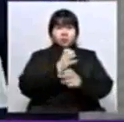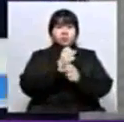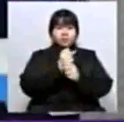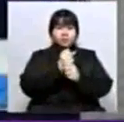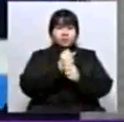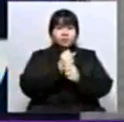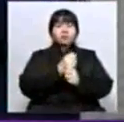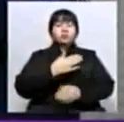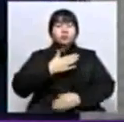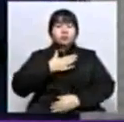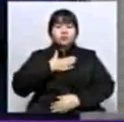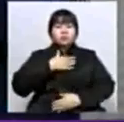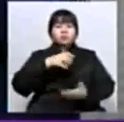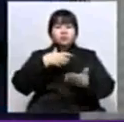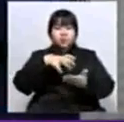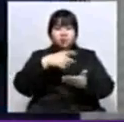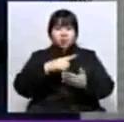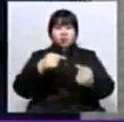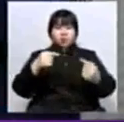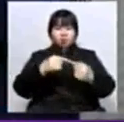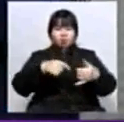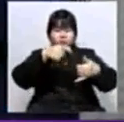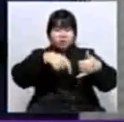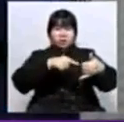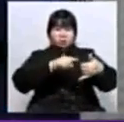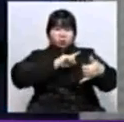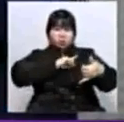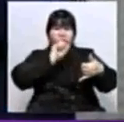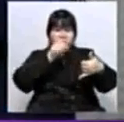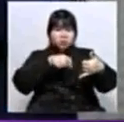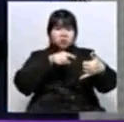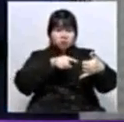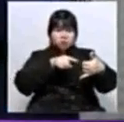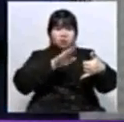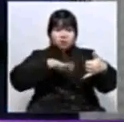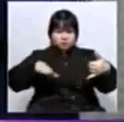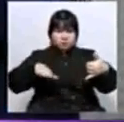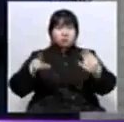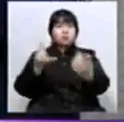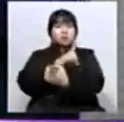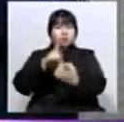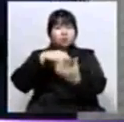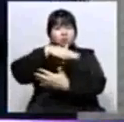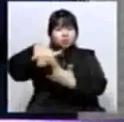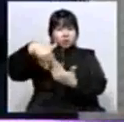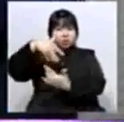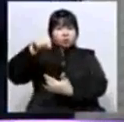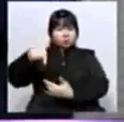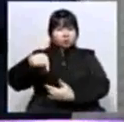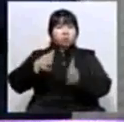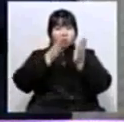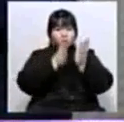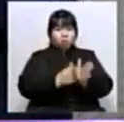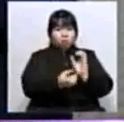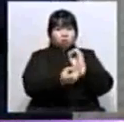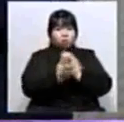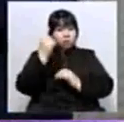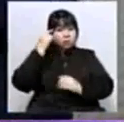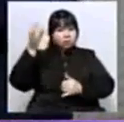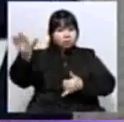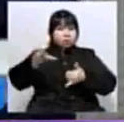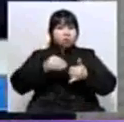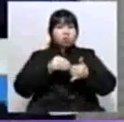แม้เรากำลังจะบอกอยู่ว่าความรุนแรงเกิดขึ้นจากตัวเด็กได้ความรุนแรงเกิดขึ้นจากสังคมแวดล้อมคนทำให้เขาเกิดการลอกเลียนแ